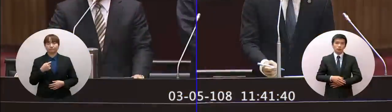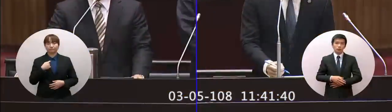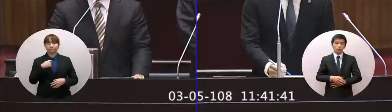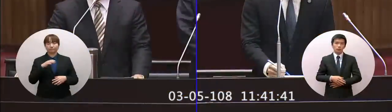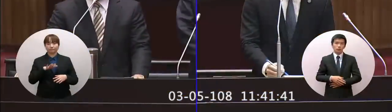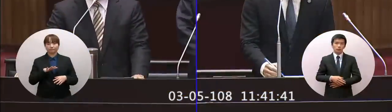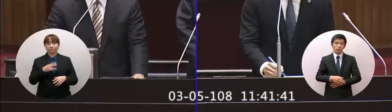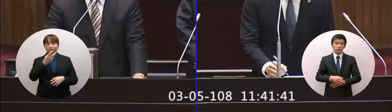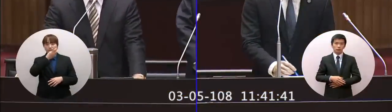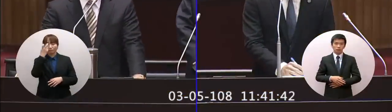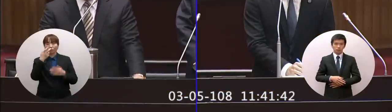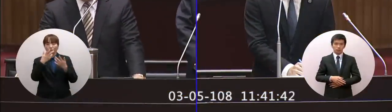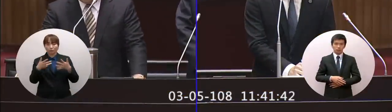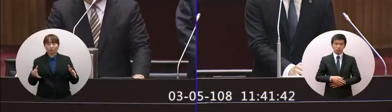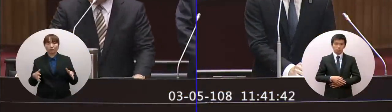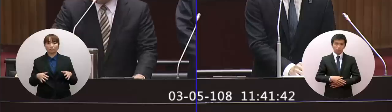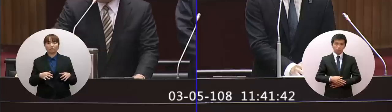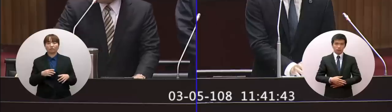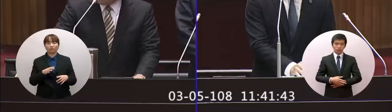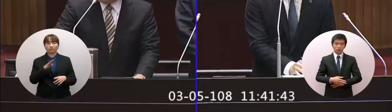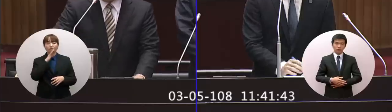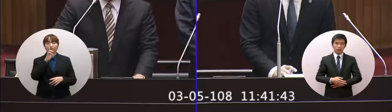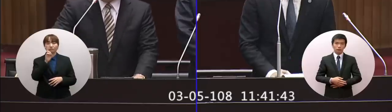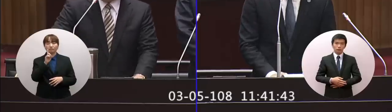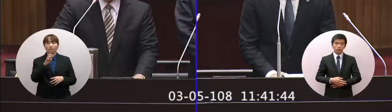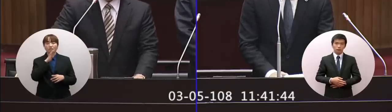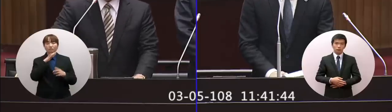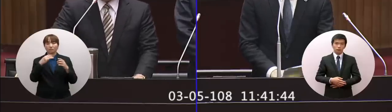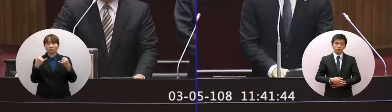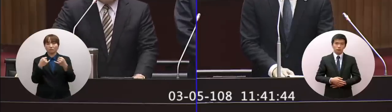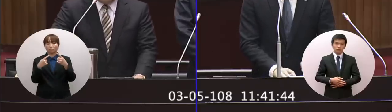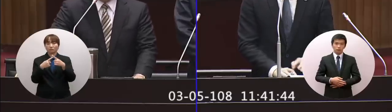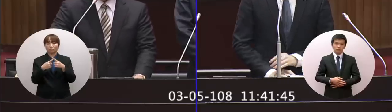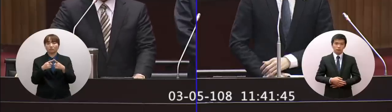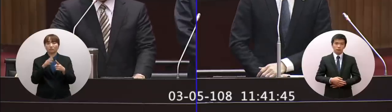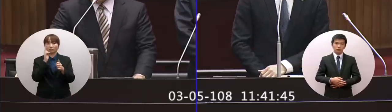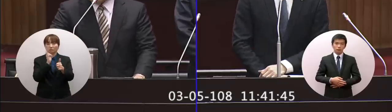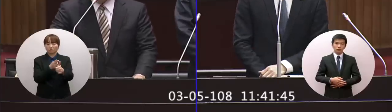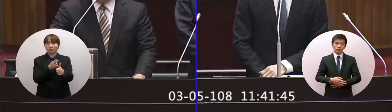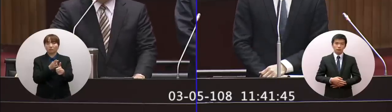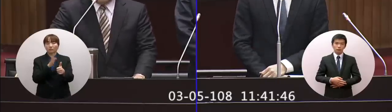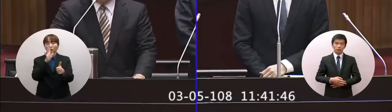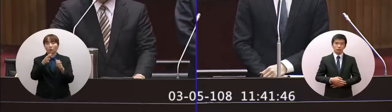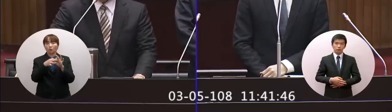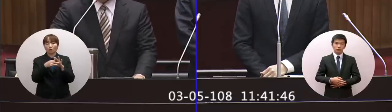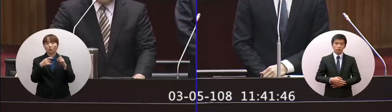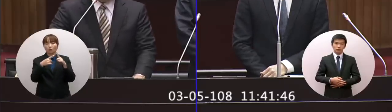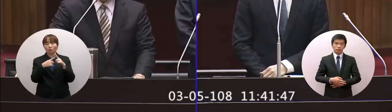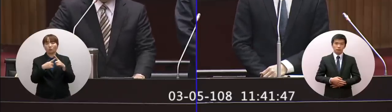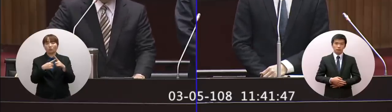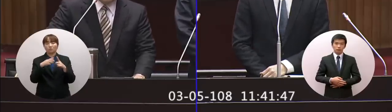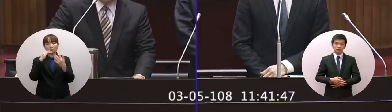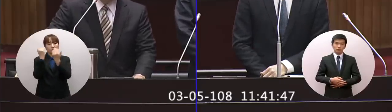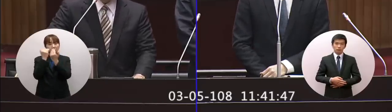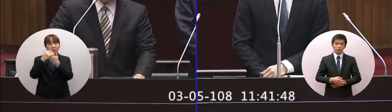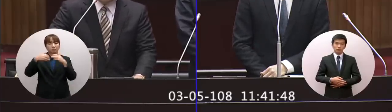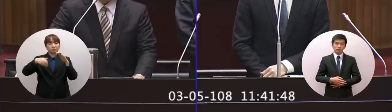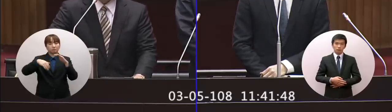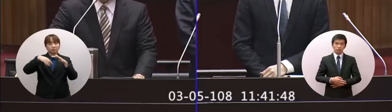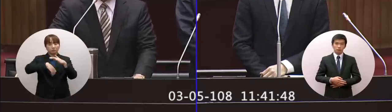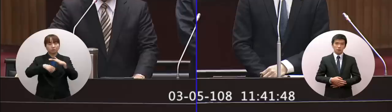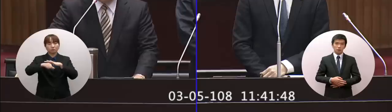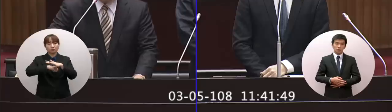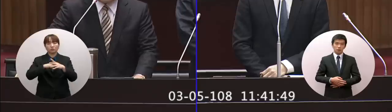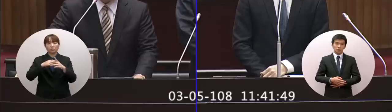咱嘛发现真济是咱的敌人。啊，派相关的人啊，藏伫内底